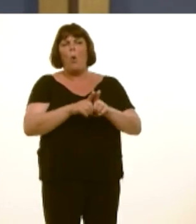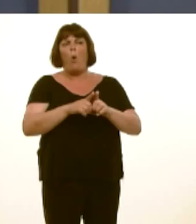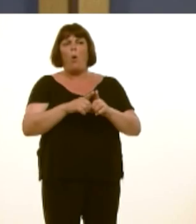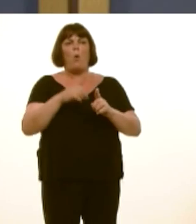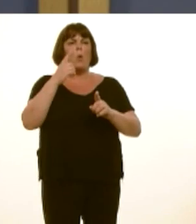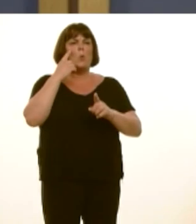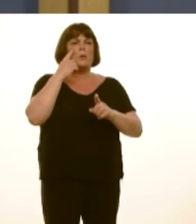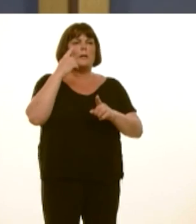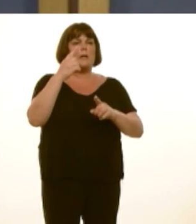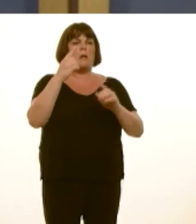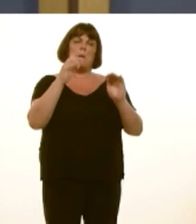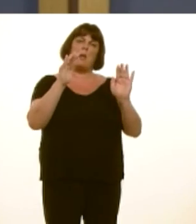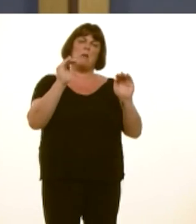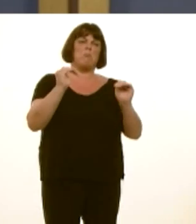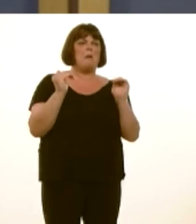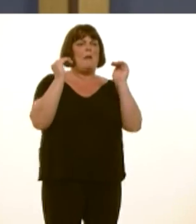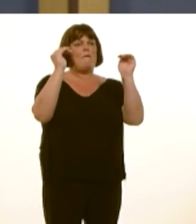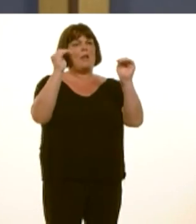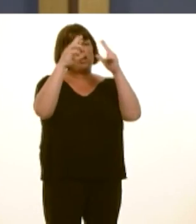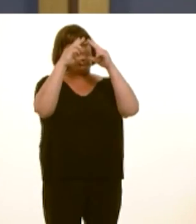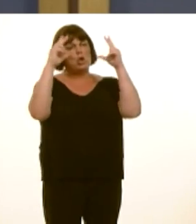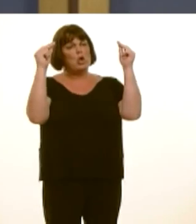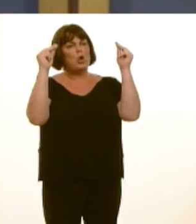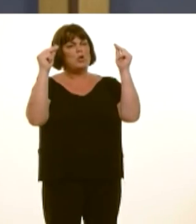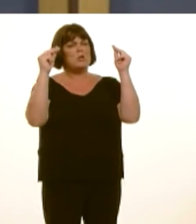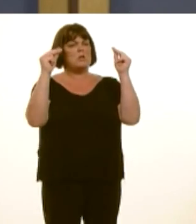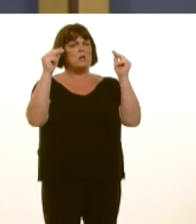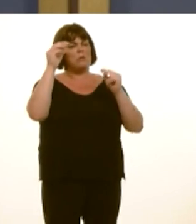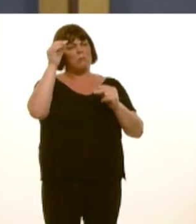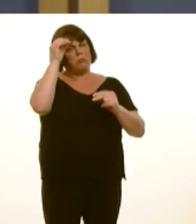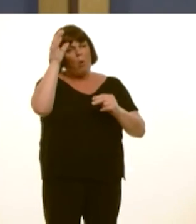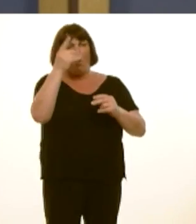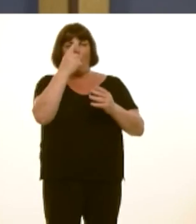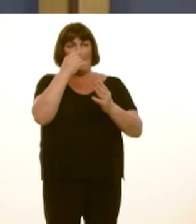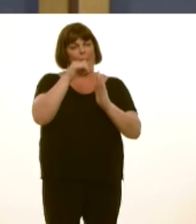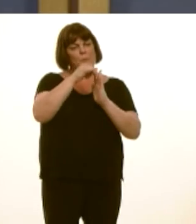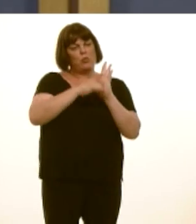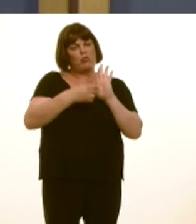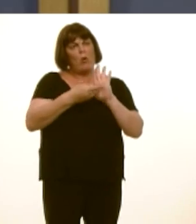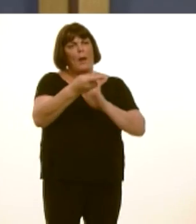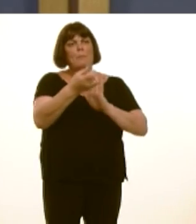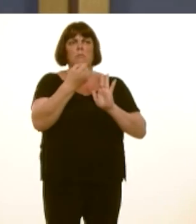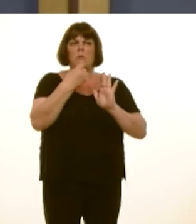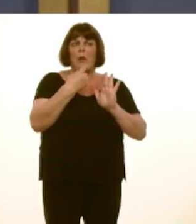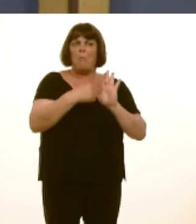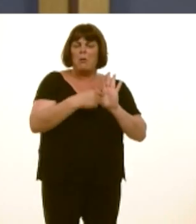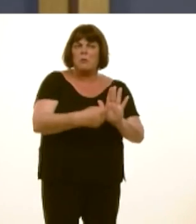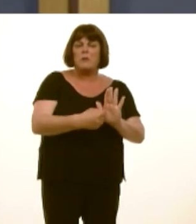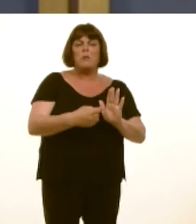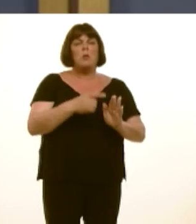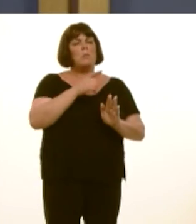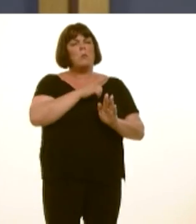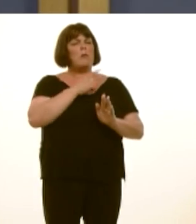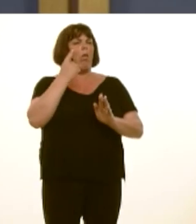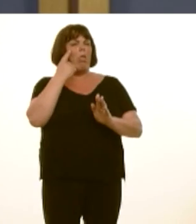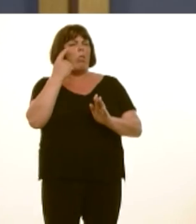Practitioners, a newedig rai sydd yn gallu rhoi prescription yn ogystal. Achos mae'n ymddangos i fi bod modd cyflwyno dill yma er mwyn lleddfu ar y